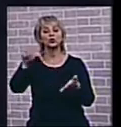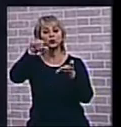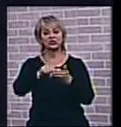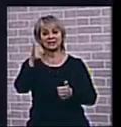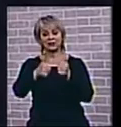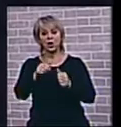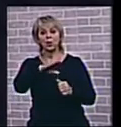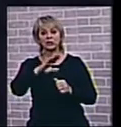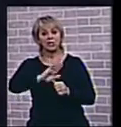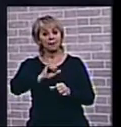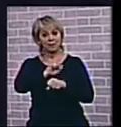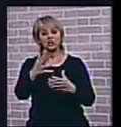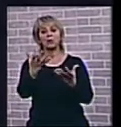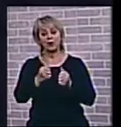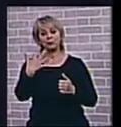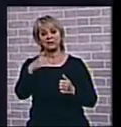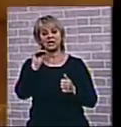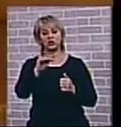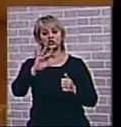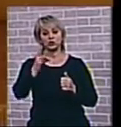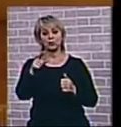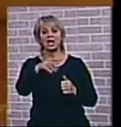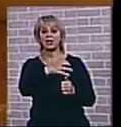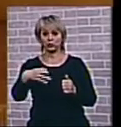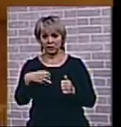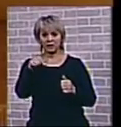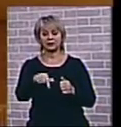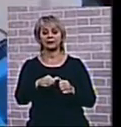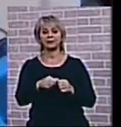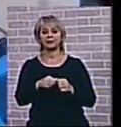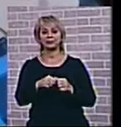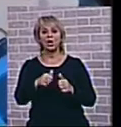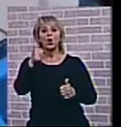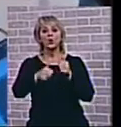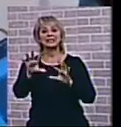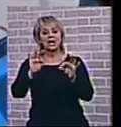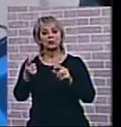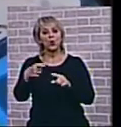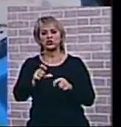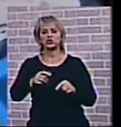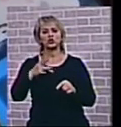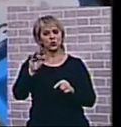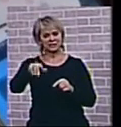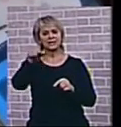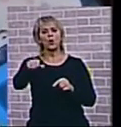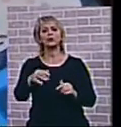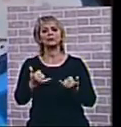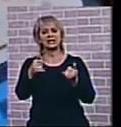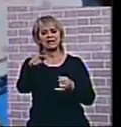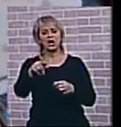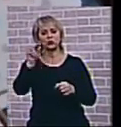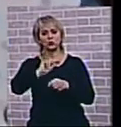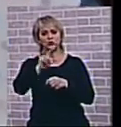в конкурсе, но не победили, получат 50 тысяч от губернатора. Конкурсный отбор очень жесткий, он предъявляет к